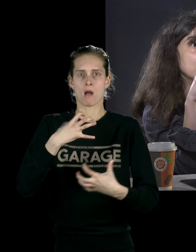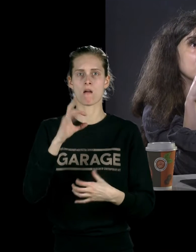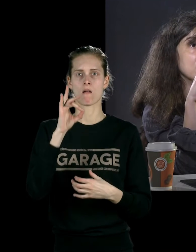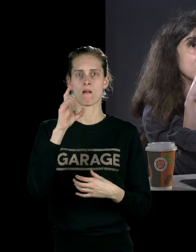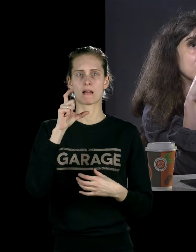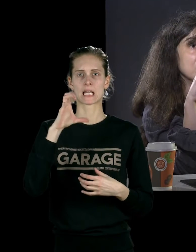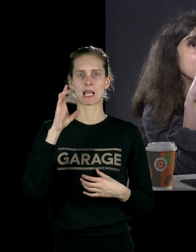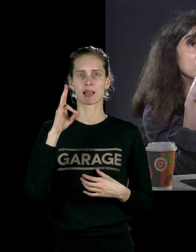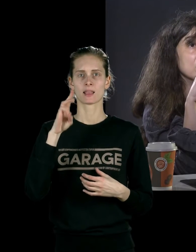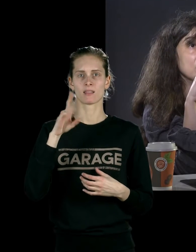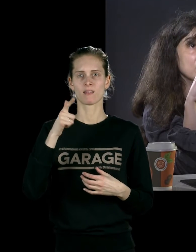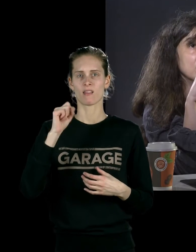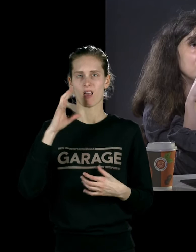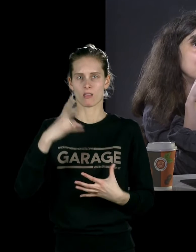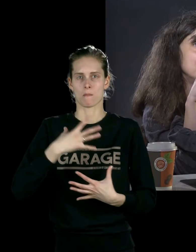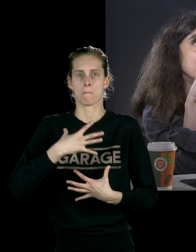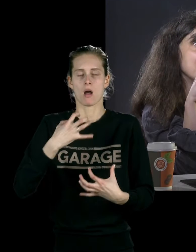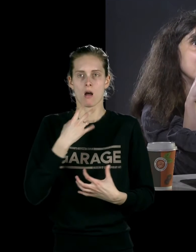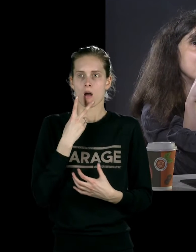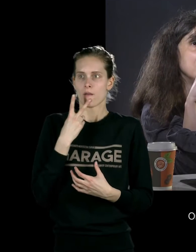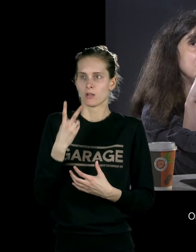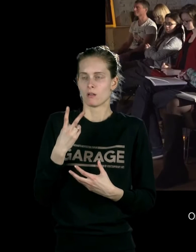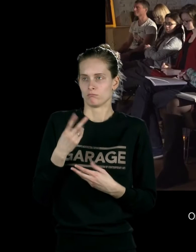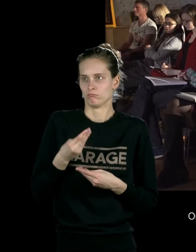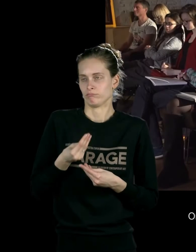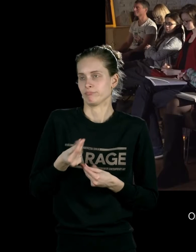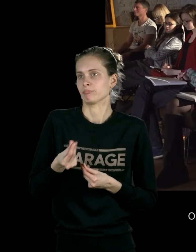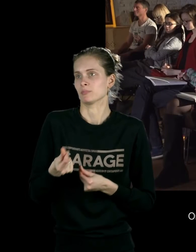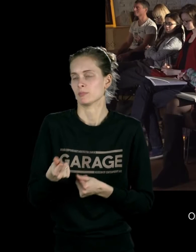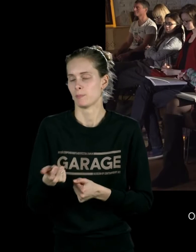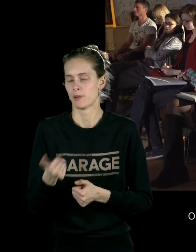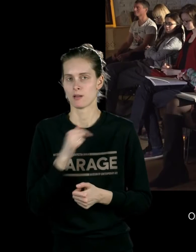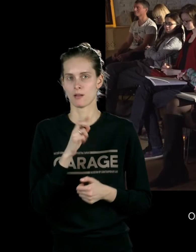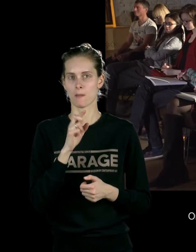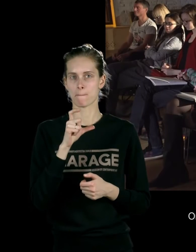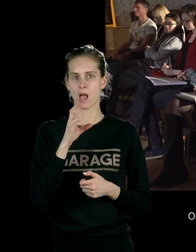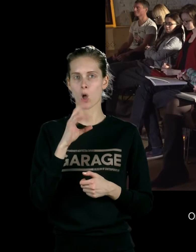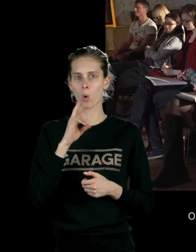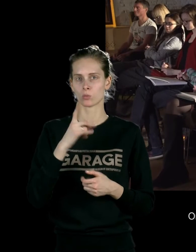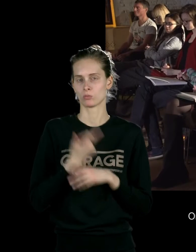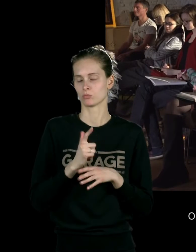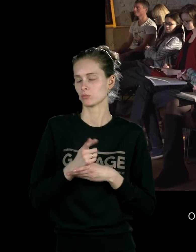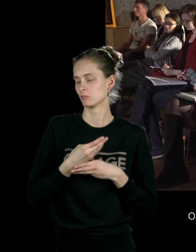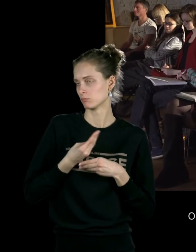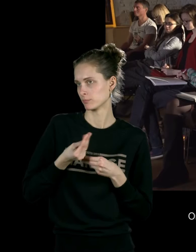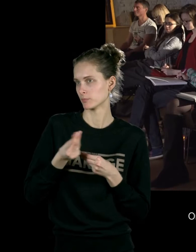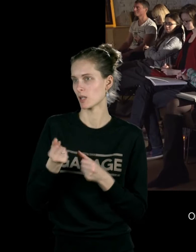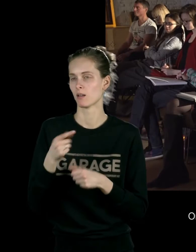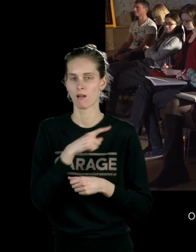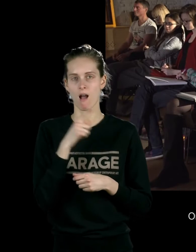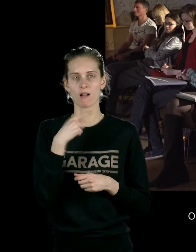рентгеновские снимки, которые Фрэнсиса Бэкона совершенно завораживали. И он тоже достаточно часто говорил о том, как изобретение